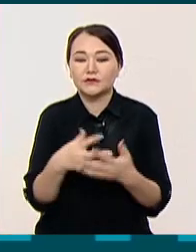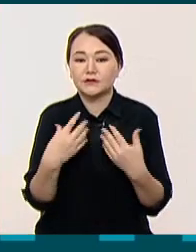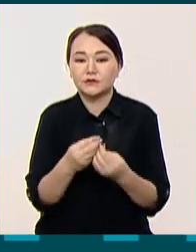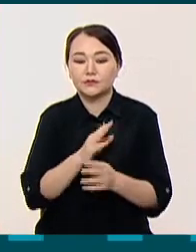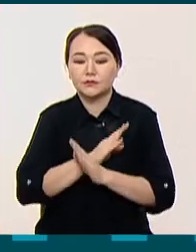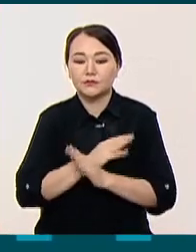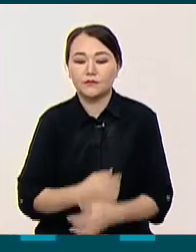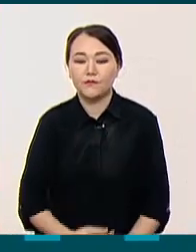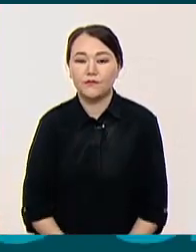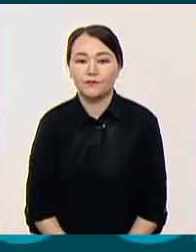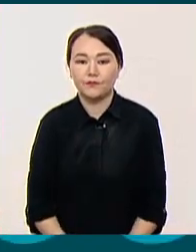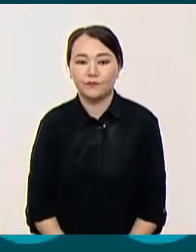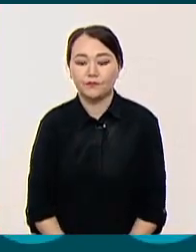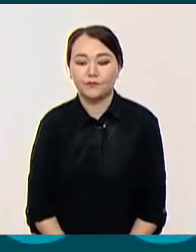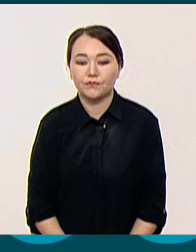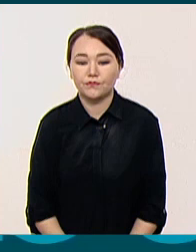погибших?